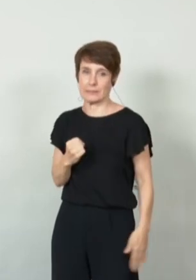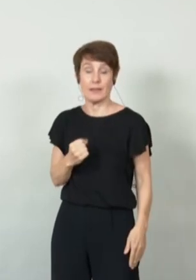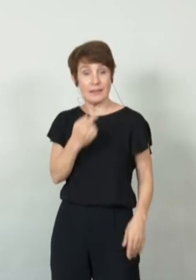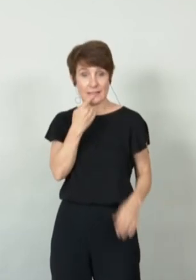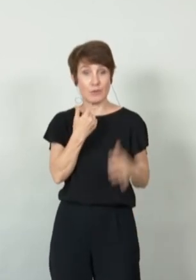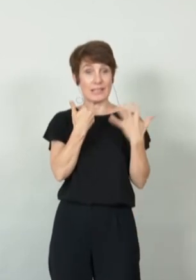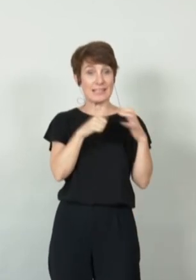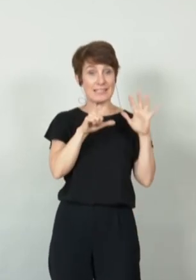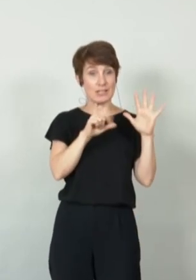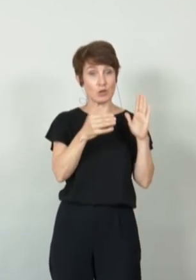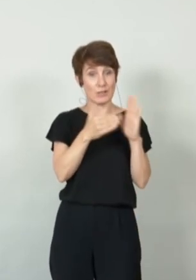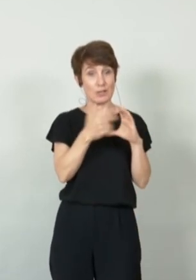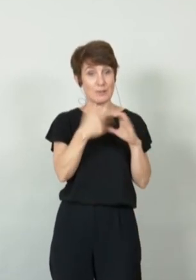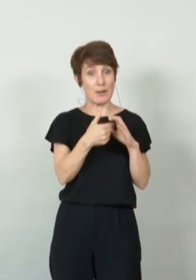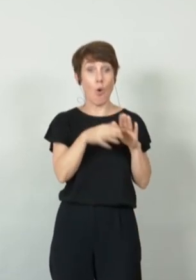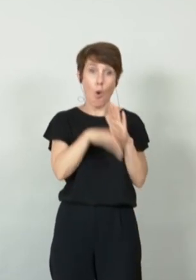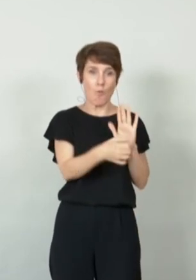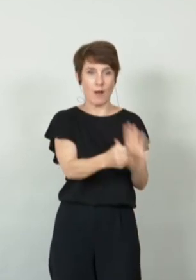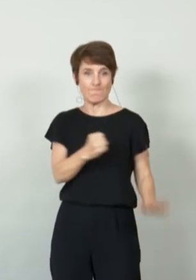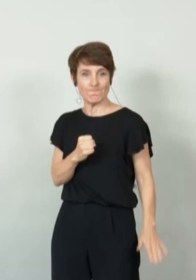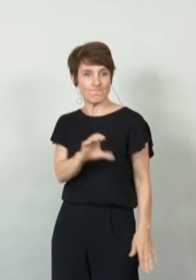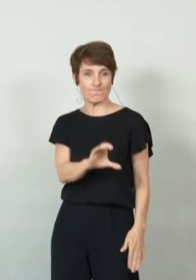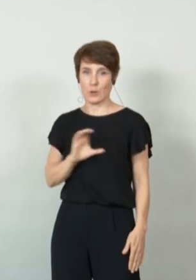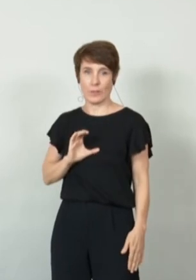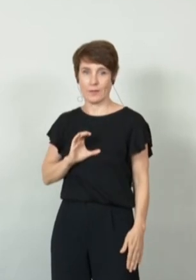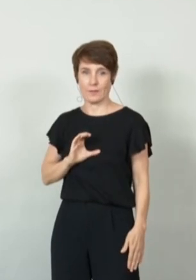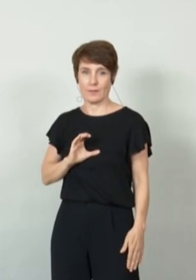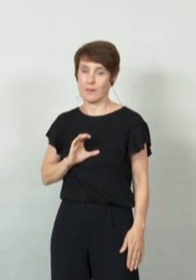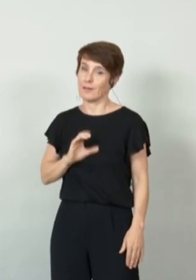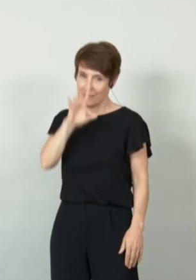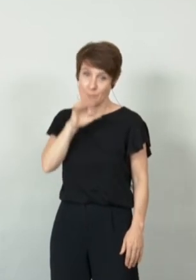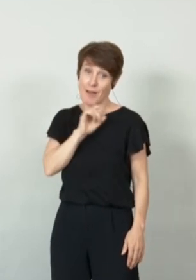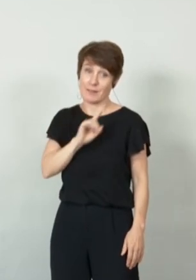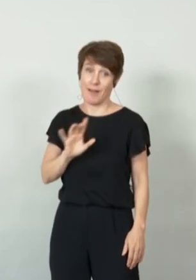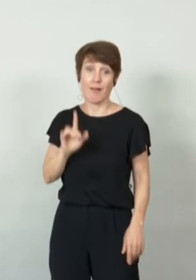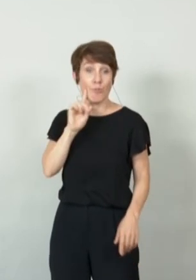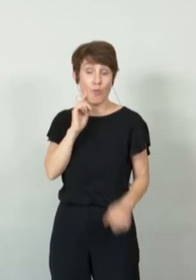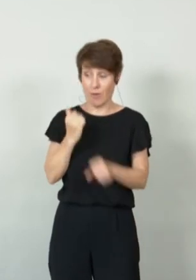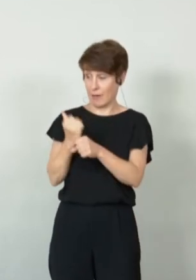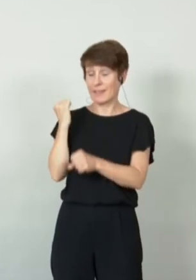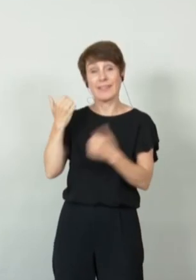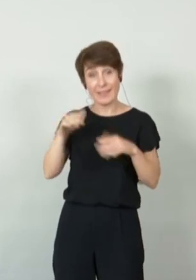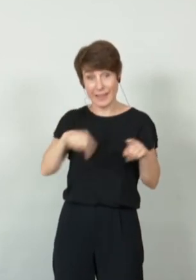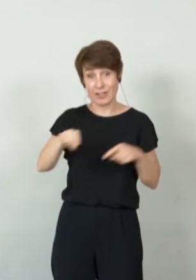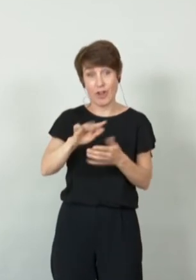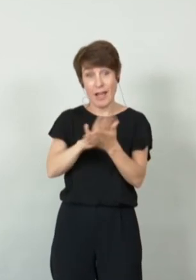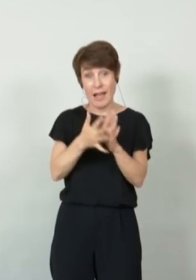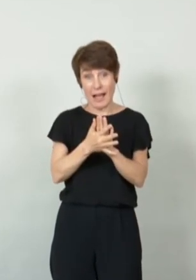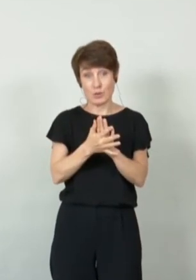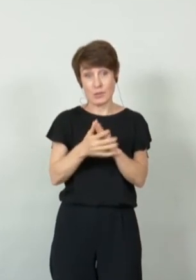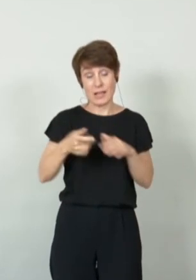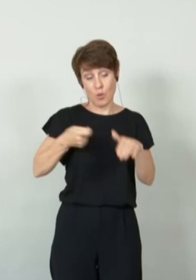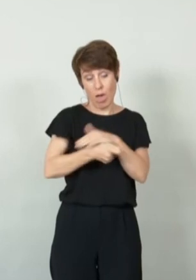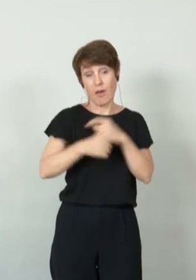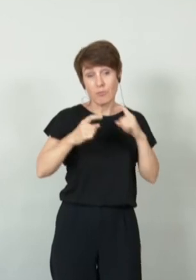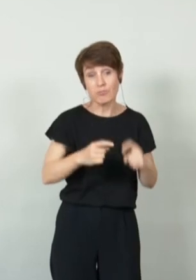euros de moins que prévu qui ont été versés aux associations en 2022 ce n'est pas une simple coïncidence puisque déjà l'an dernier les associations avaient perçu 500.000 euros